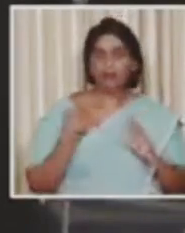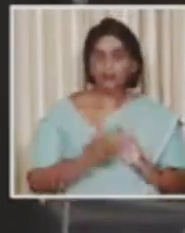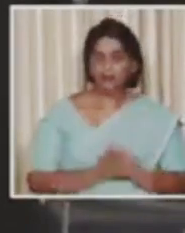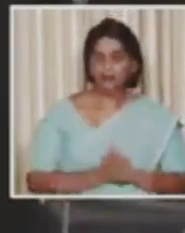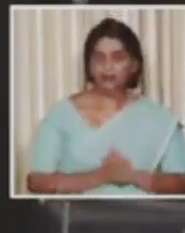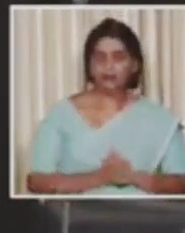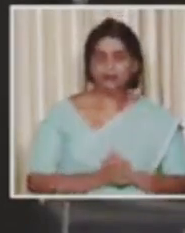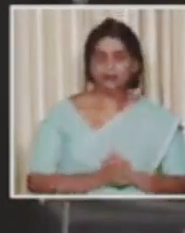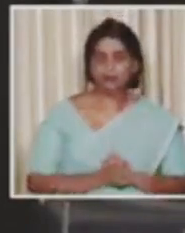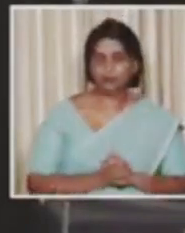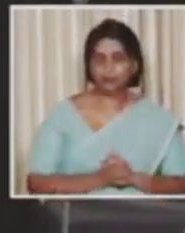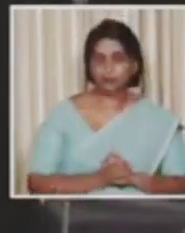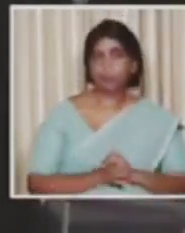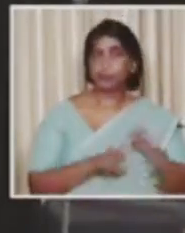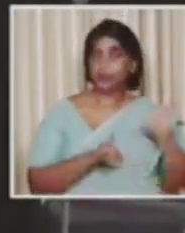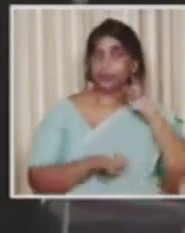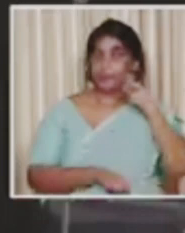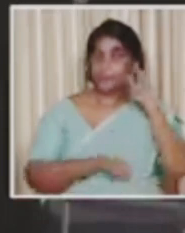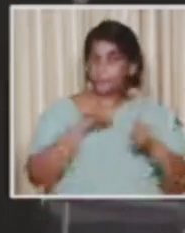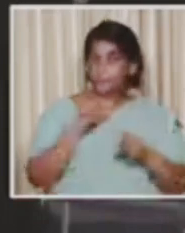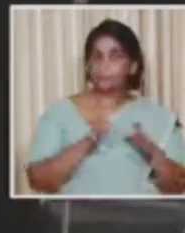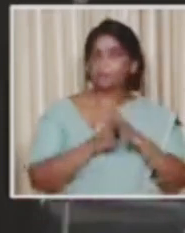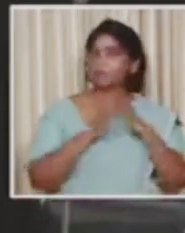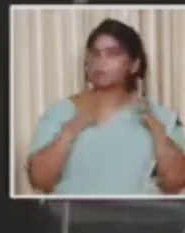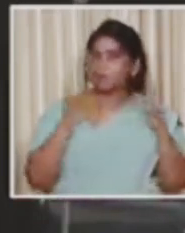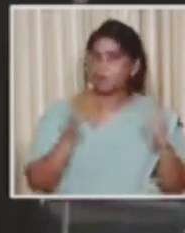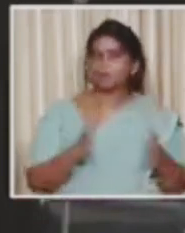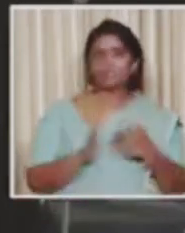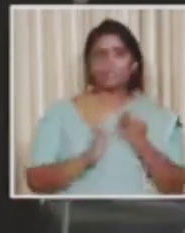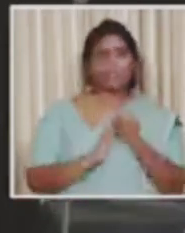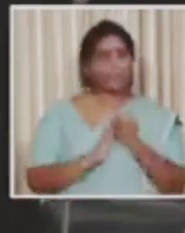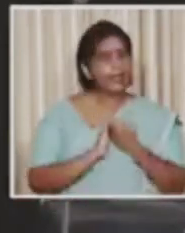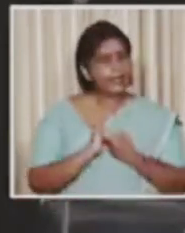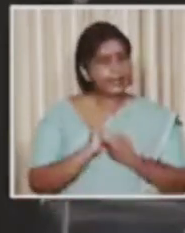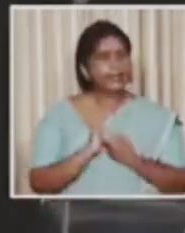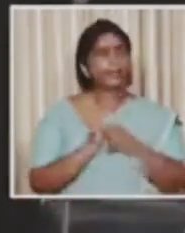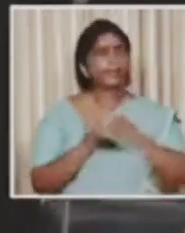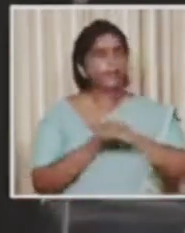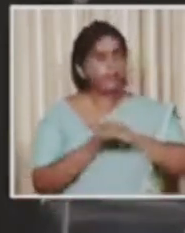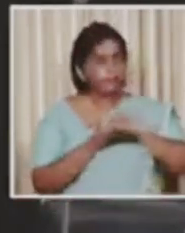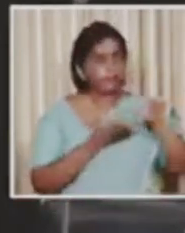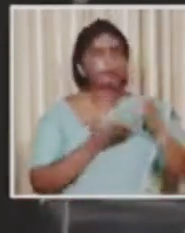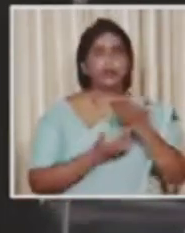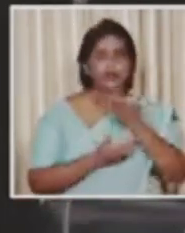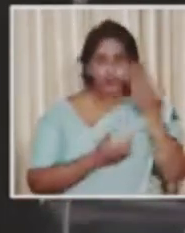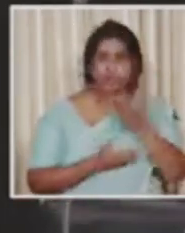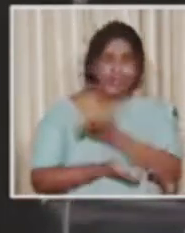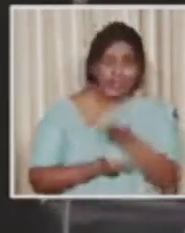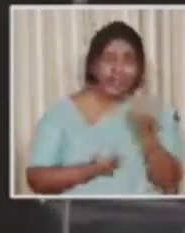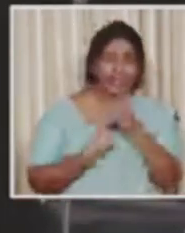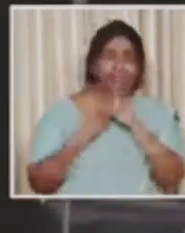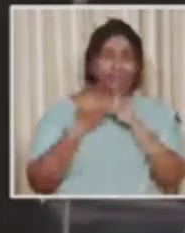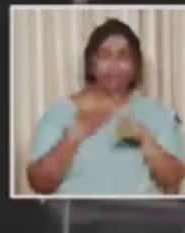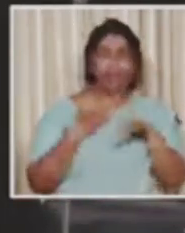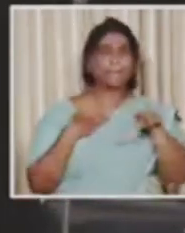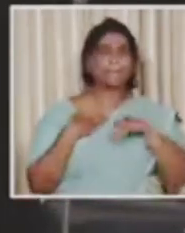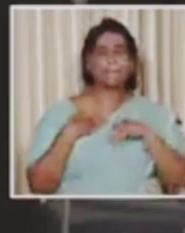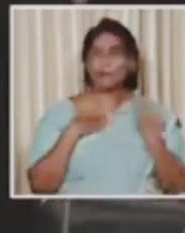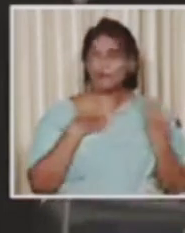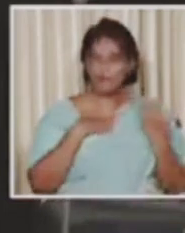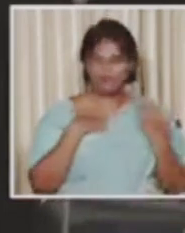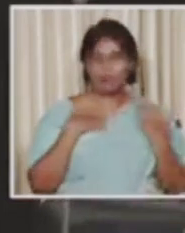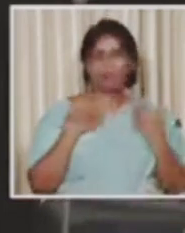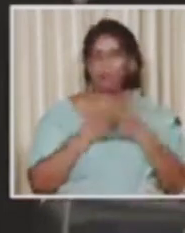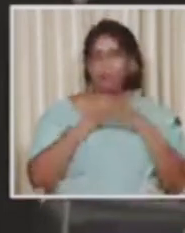වගේ. එතකොට මේ මිනිස්සුන්ටත් කොච්චර නීත්‍යානුකූල මාර්ගයෙන් විදේශගත වෙන්න කිව්වත් ඒක පිළිගන්නේ නැහැ.